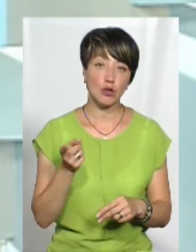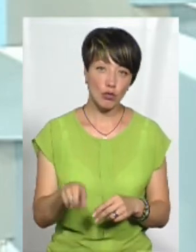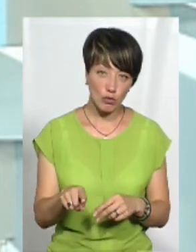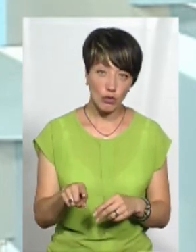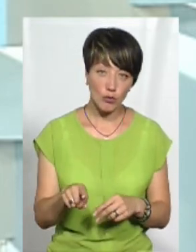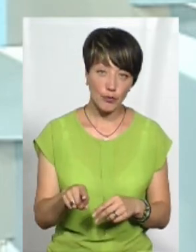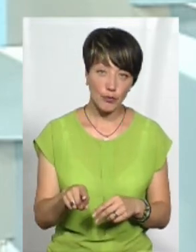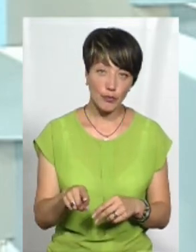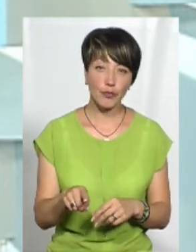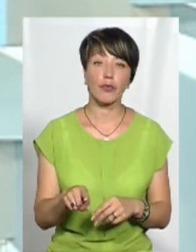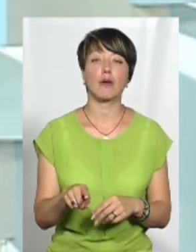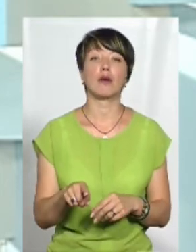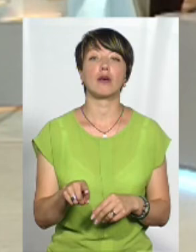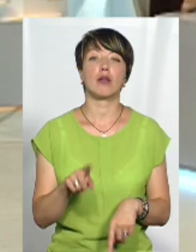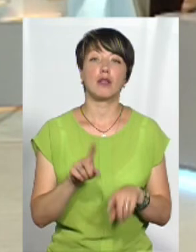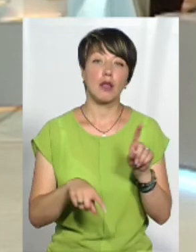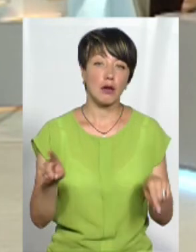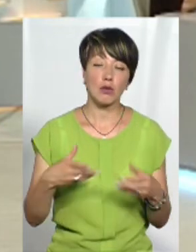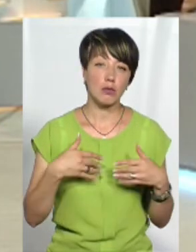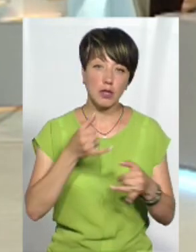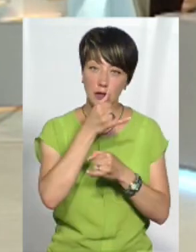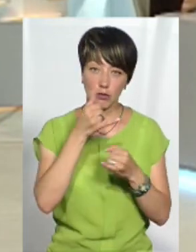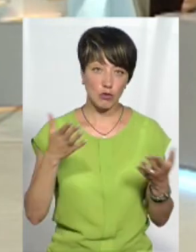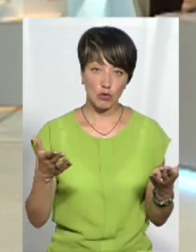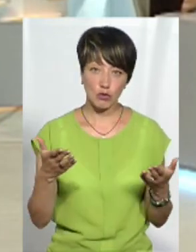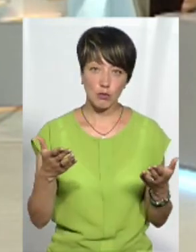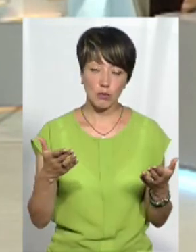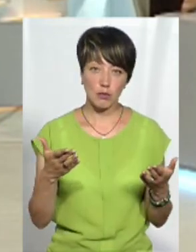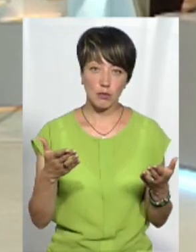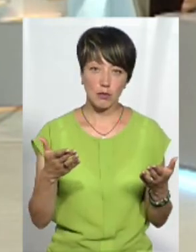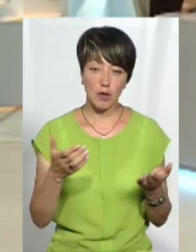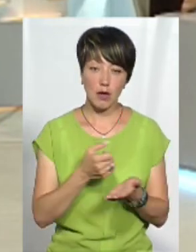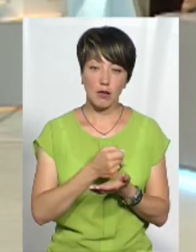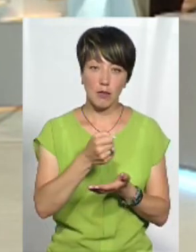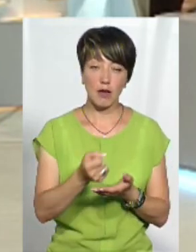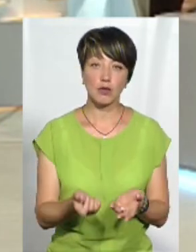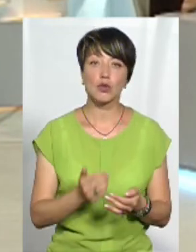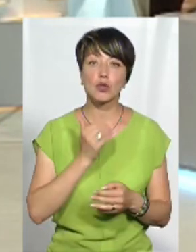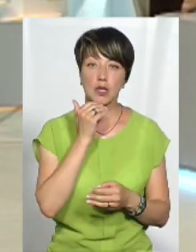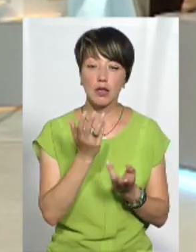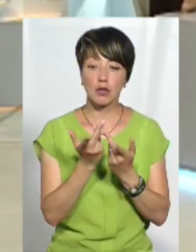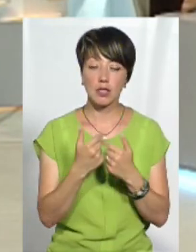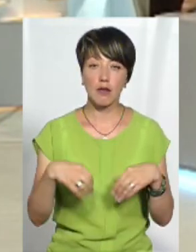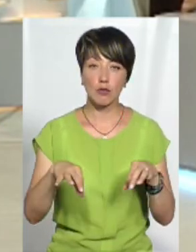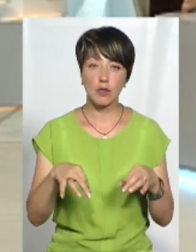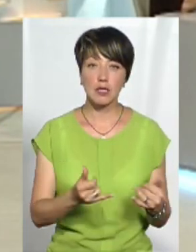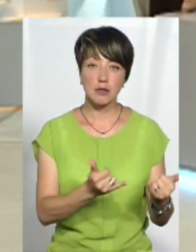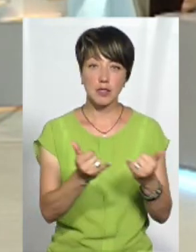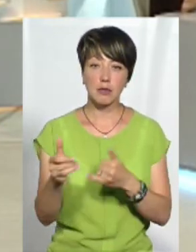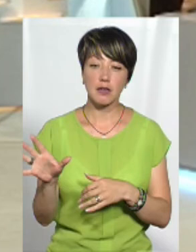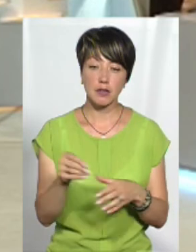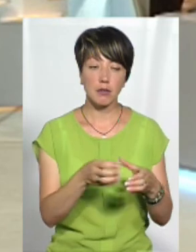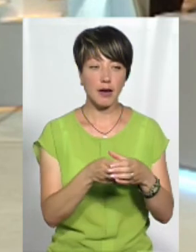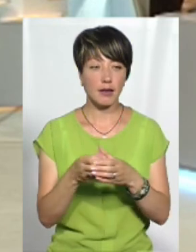тому деколи ми не можемо поставити на лінію достатню кількість автомобілів, щоб забезпечити всі